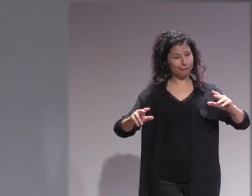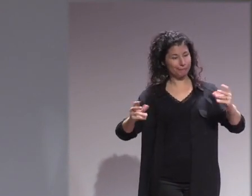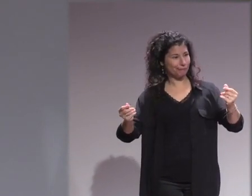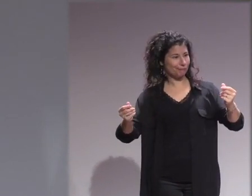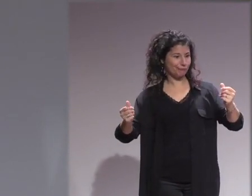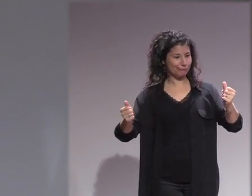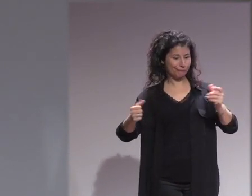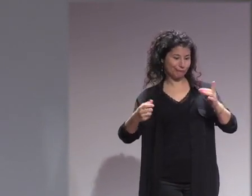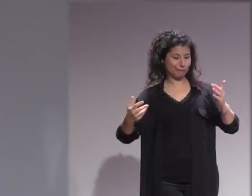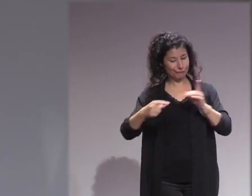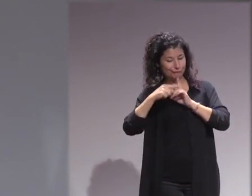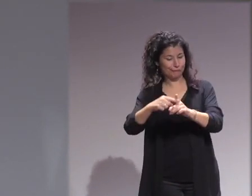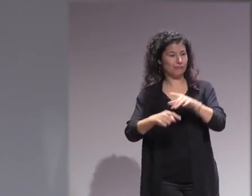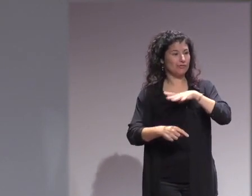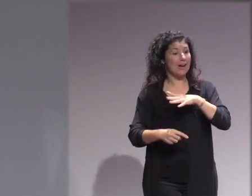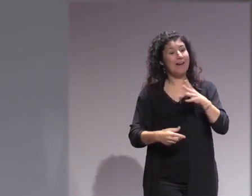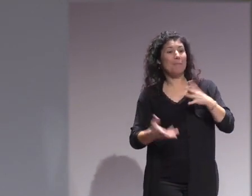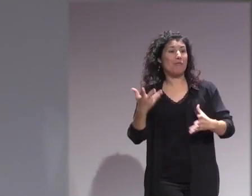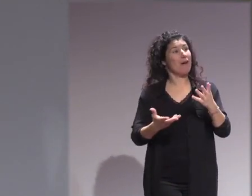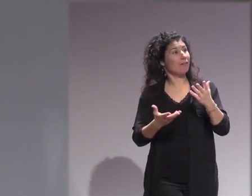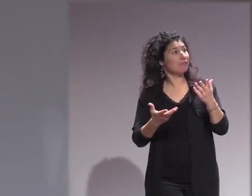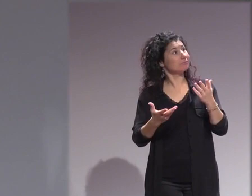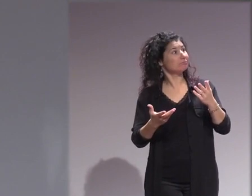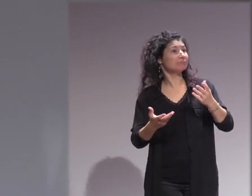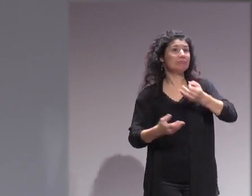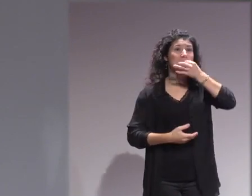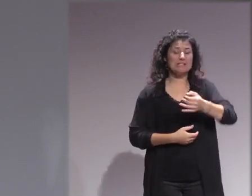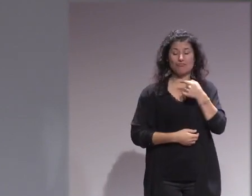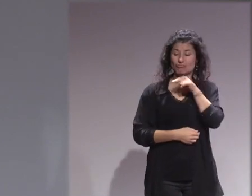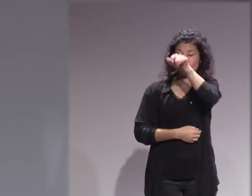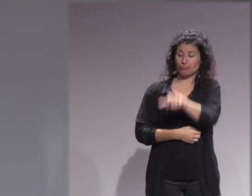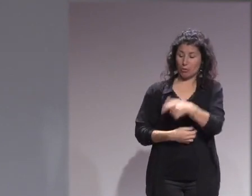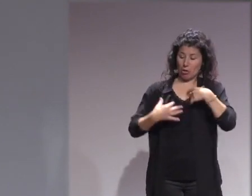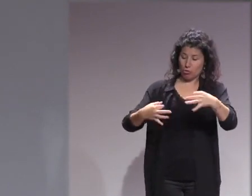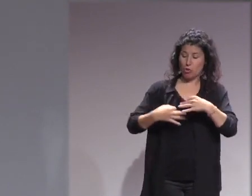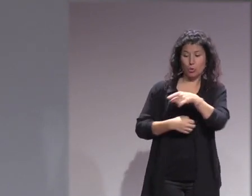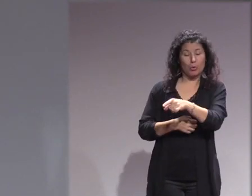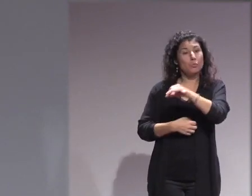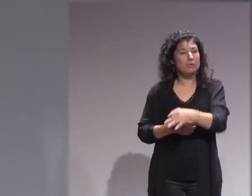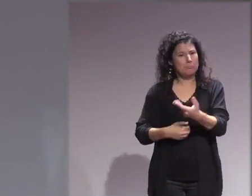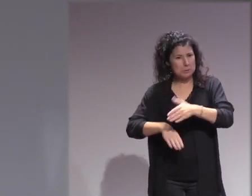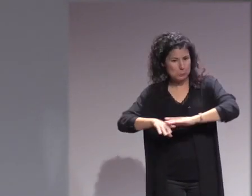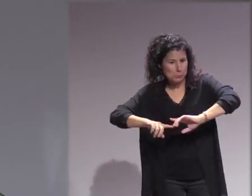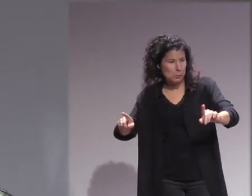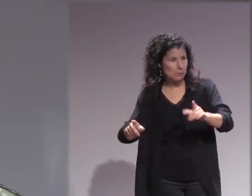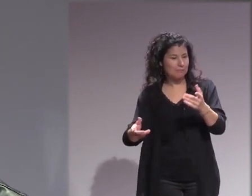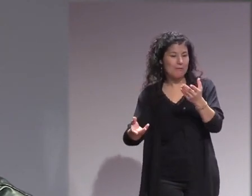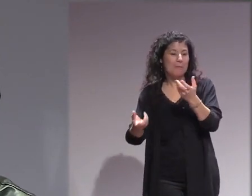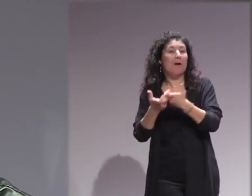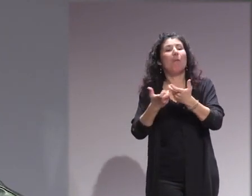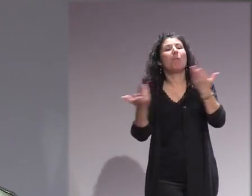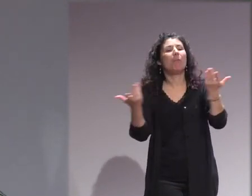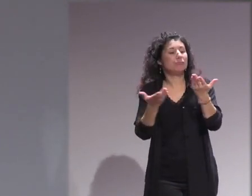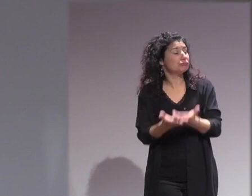comme neutres. Et ceux qui sont présentés comme neutres sont généralement les points de vue des dominants. Hein. De façon générale, dans la société, bah, un homme